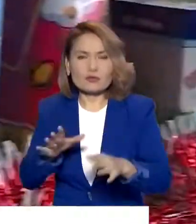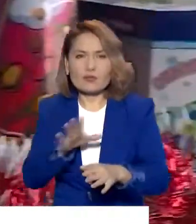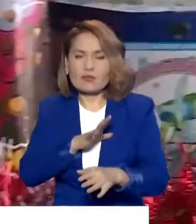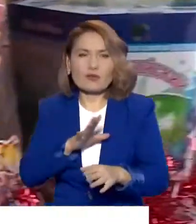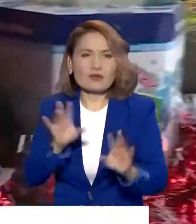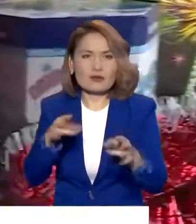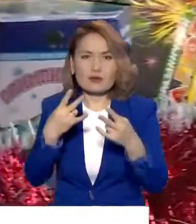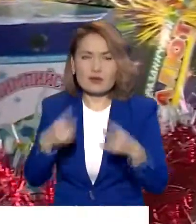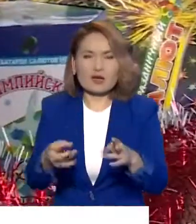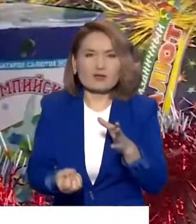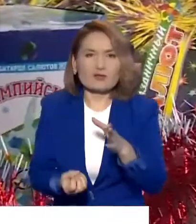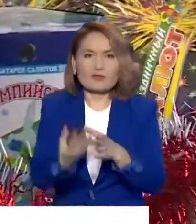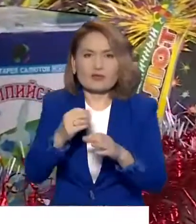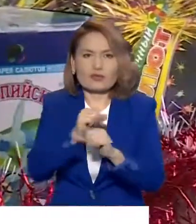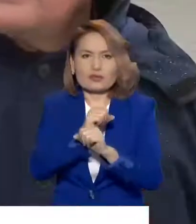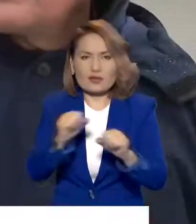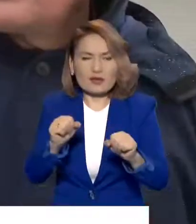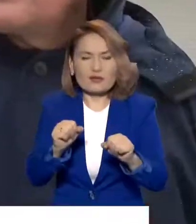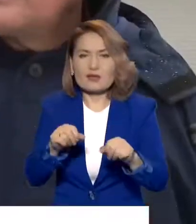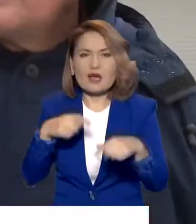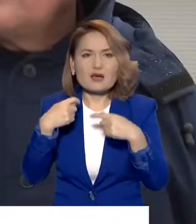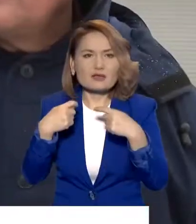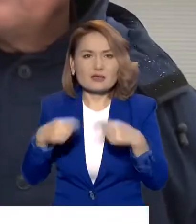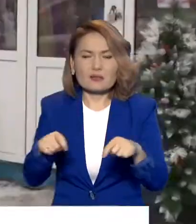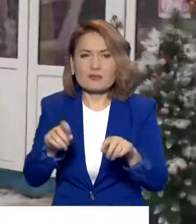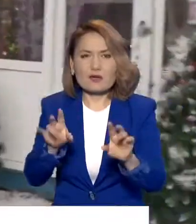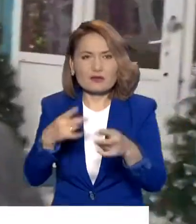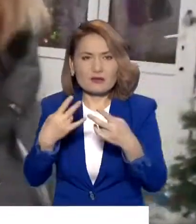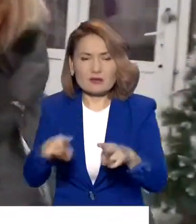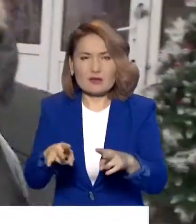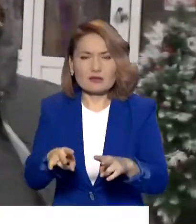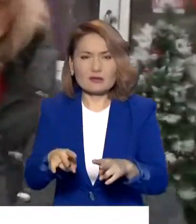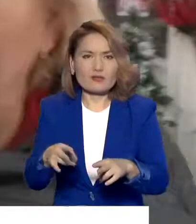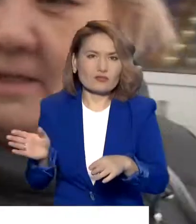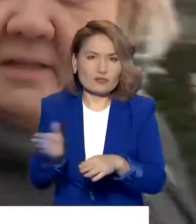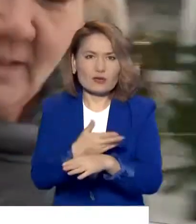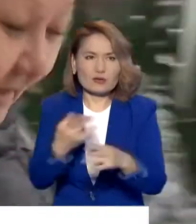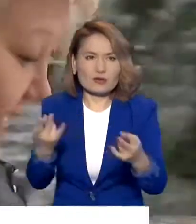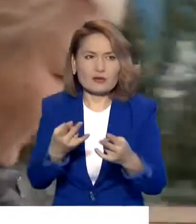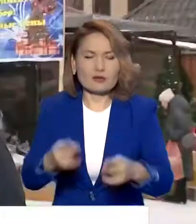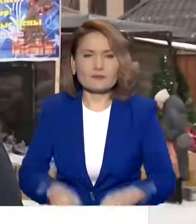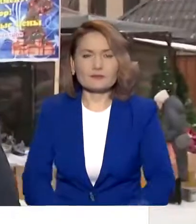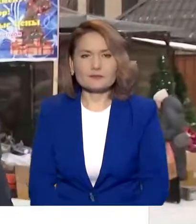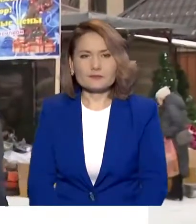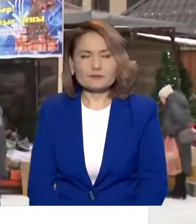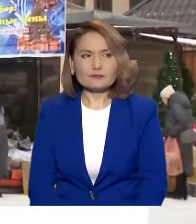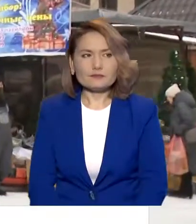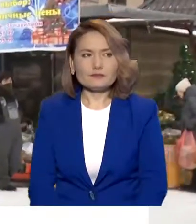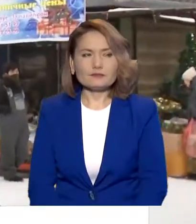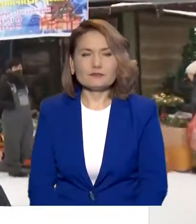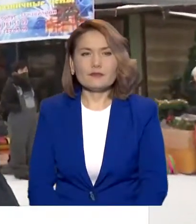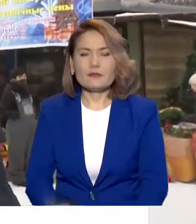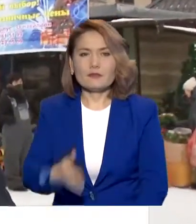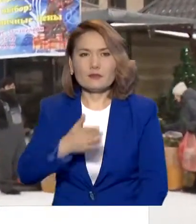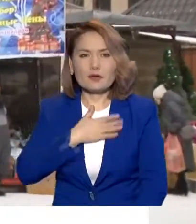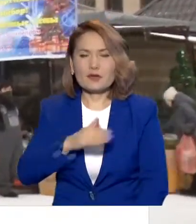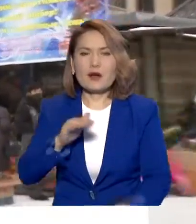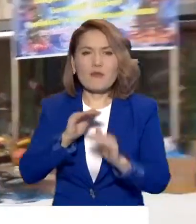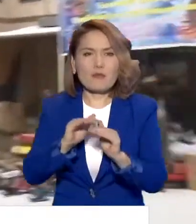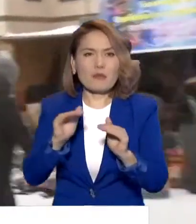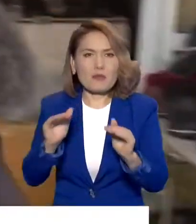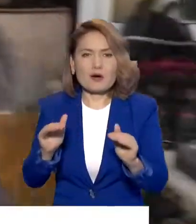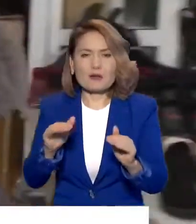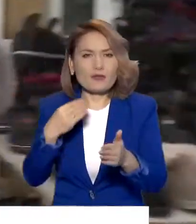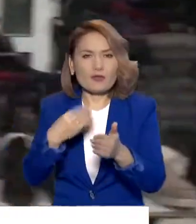жоқ. Тұқымнан көзін құрту керек ондай зат. Күйіп өледі ғой балалар. Жоқ, сата алмаймыз. Жоқ, менде вообще бала да жоқ, оны